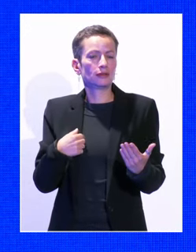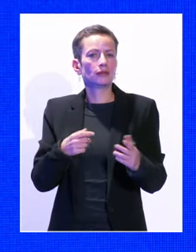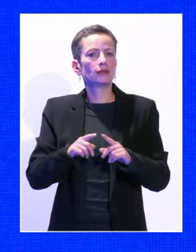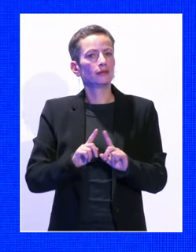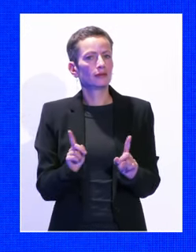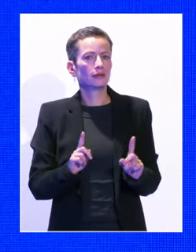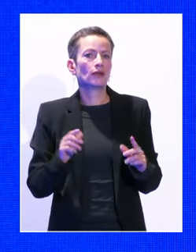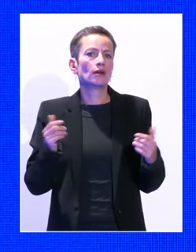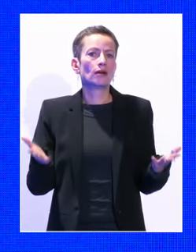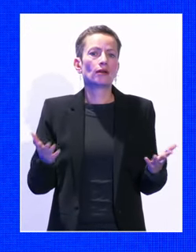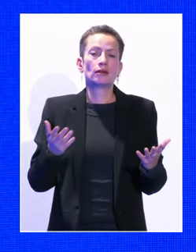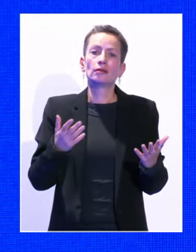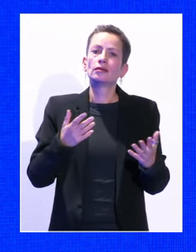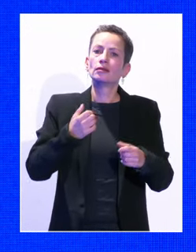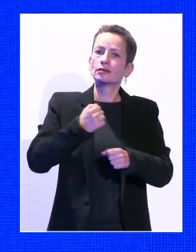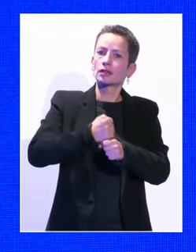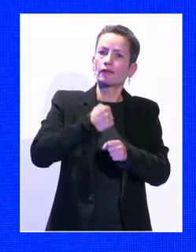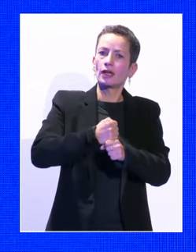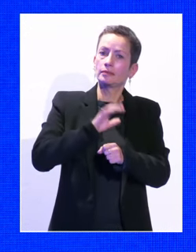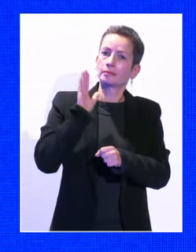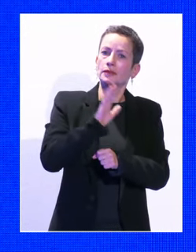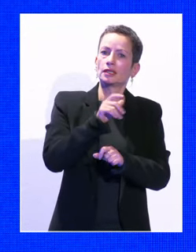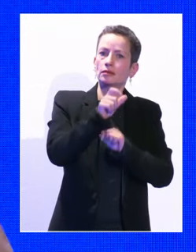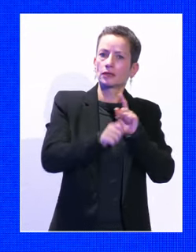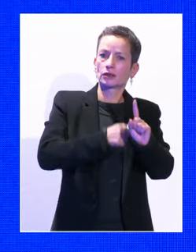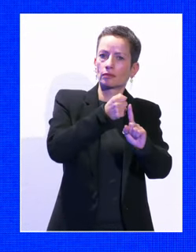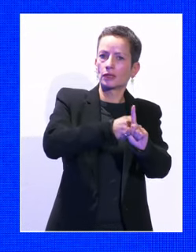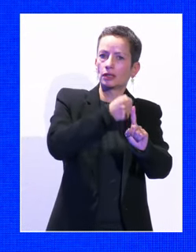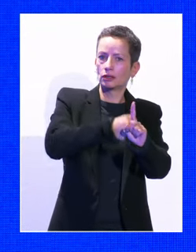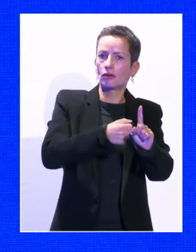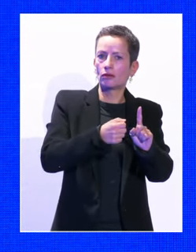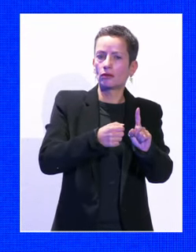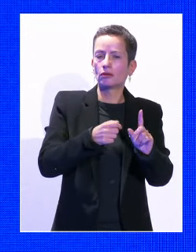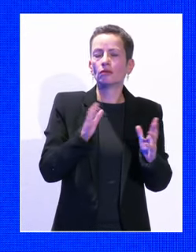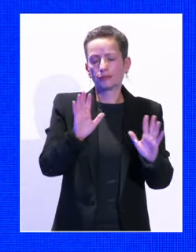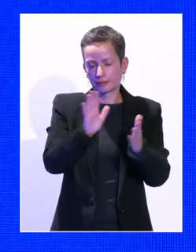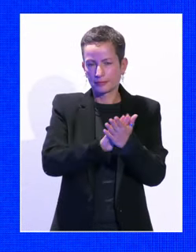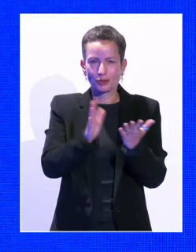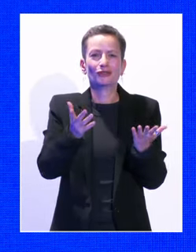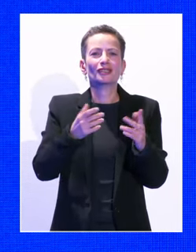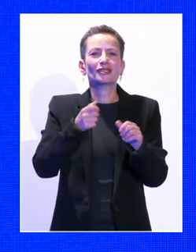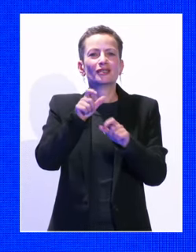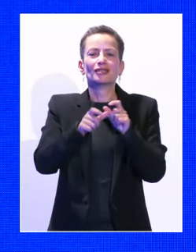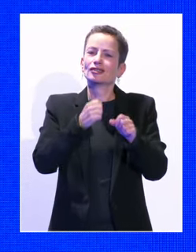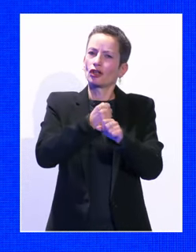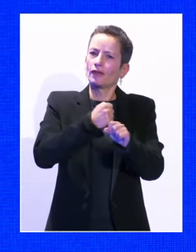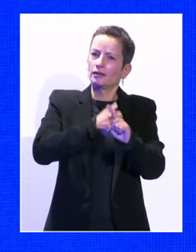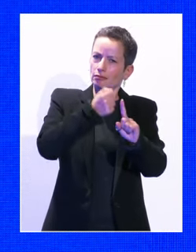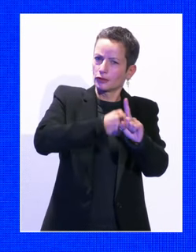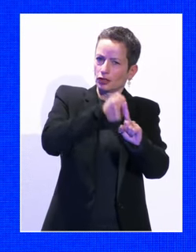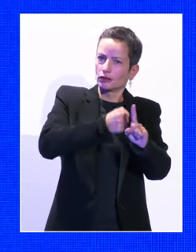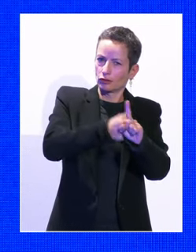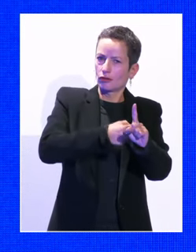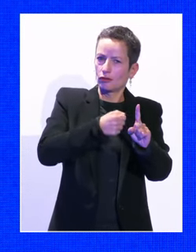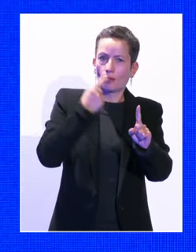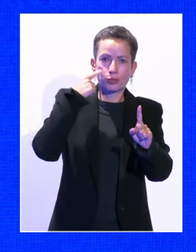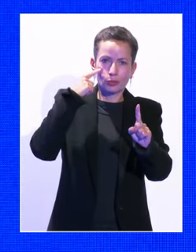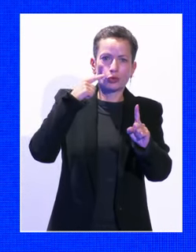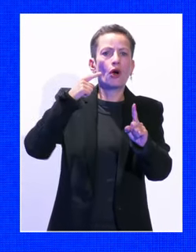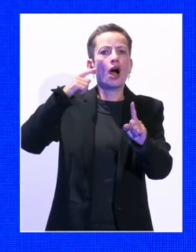le travail militant consiste à construire... Non, nous avons cru donc que le travail militant consistait à construire cette